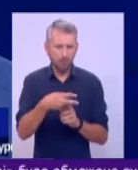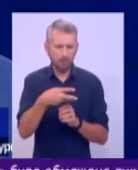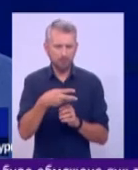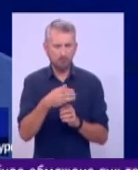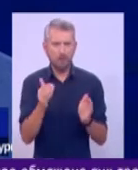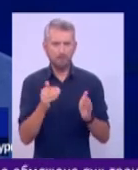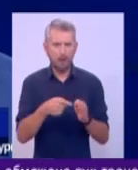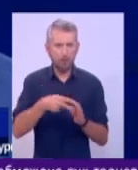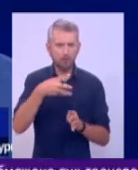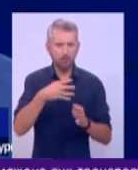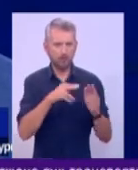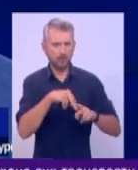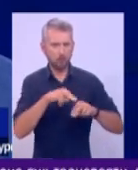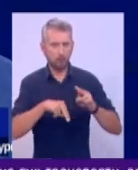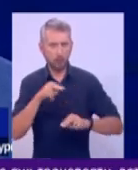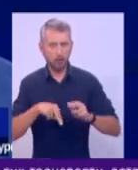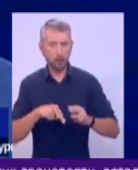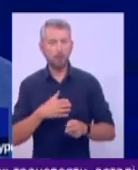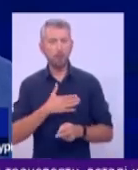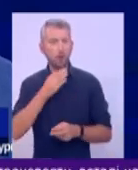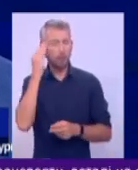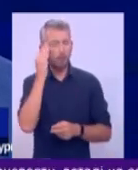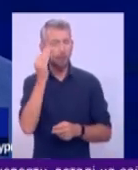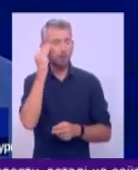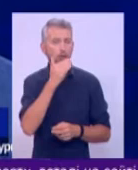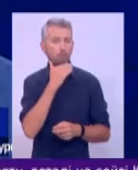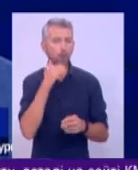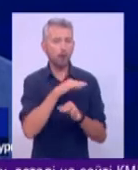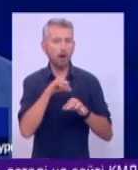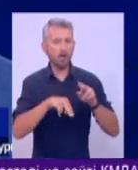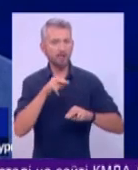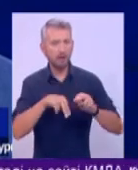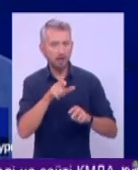Поэтому мое мнение, мнение многих архитекторов именно,